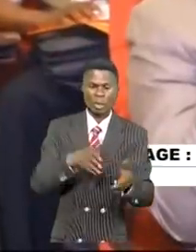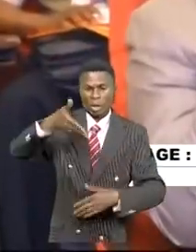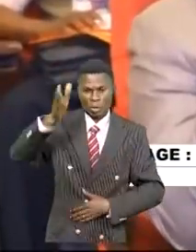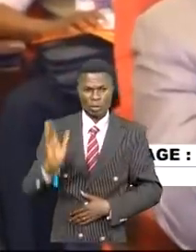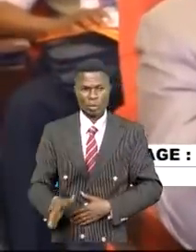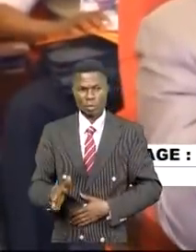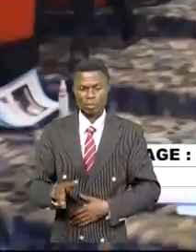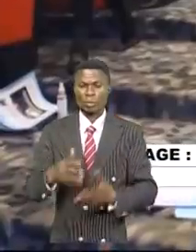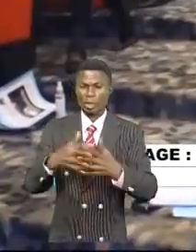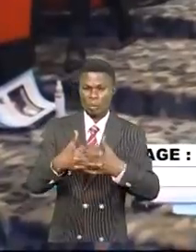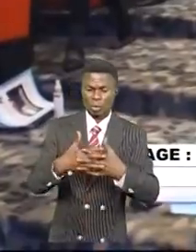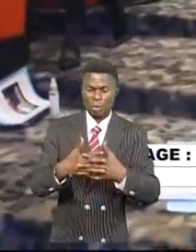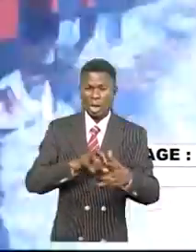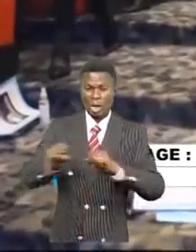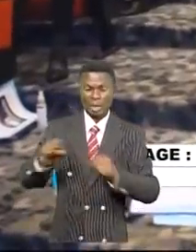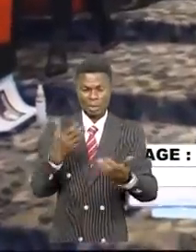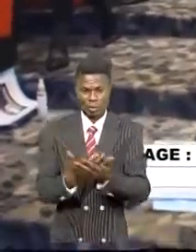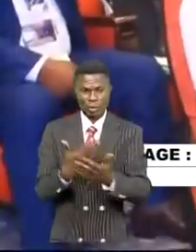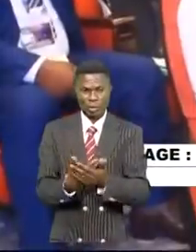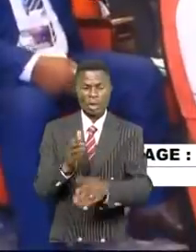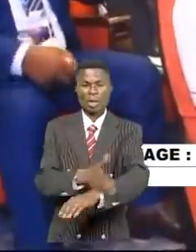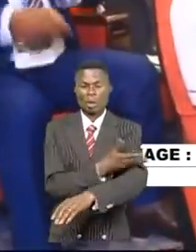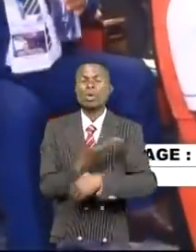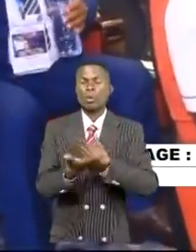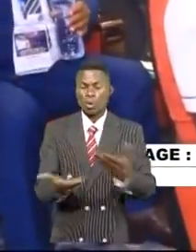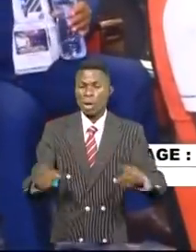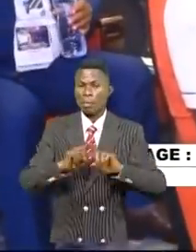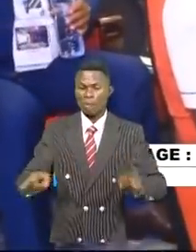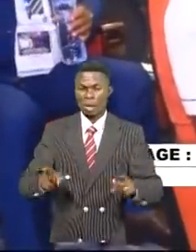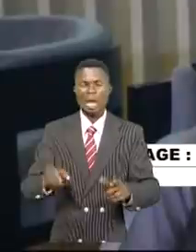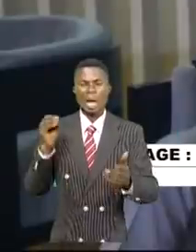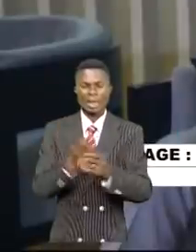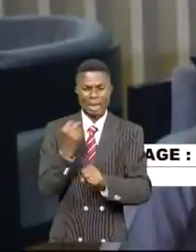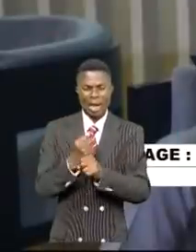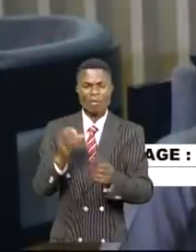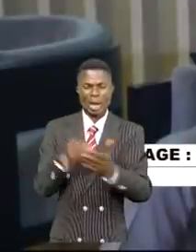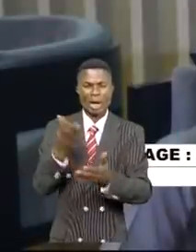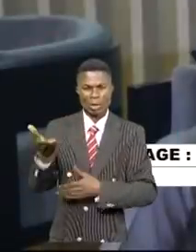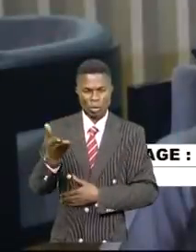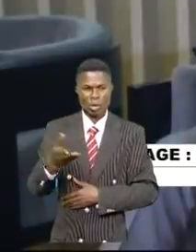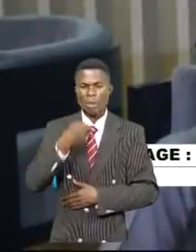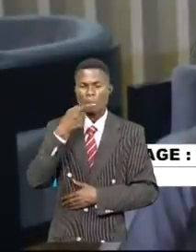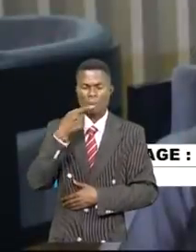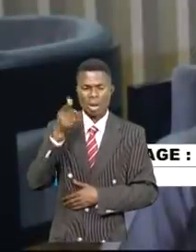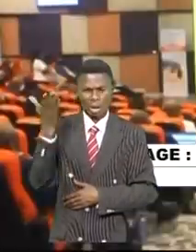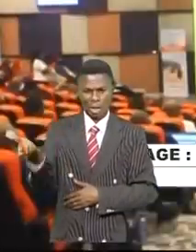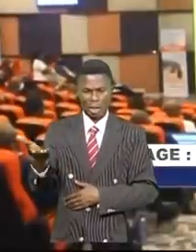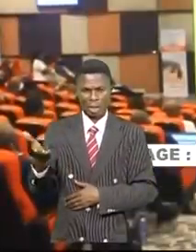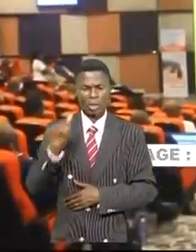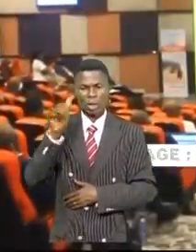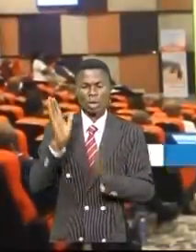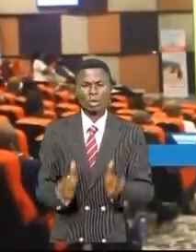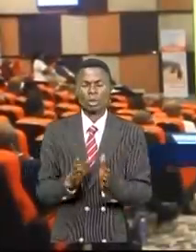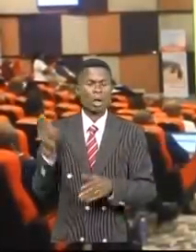un appareil de diagnostic rapide. Progrès, oui, mais beaucoup reste à faire, a insisté le directeur du programme national, le